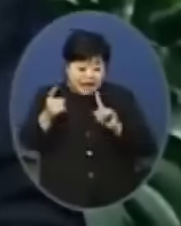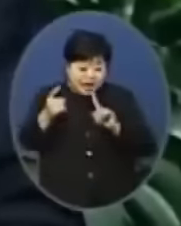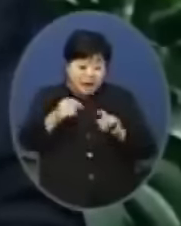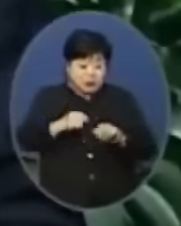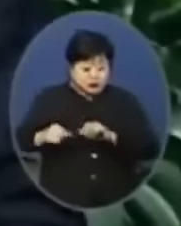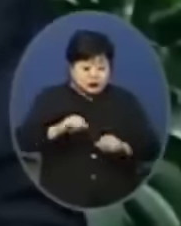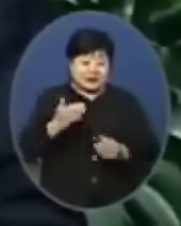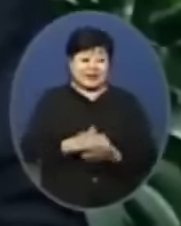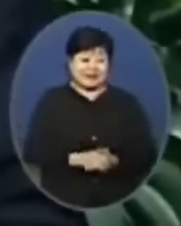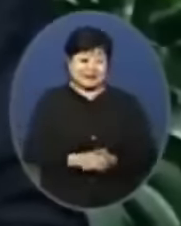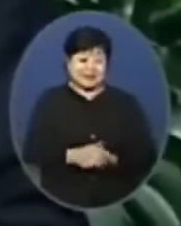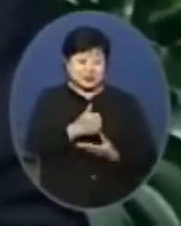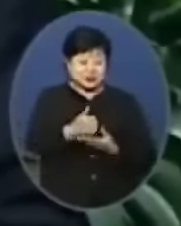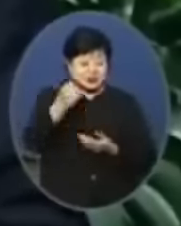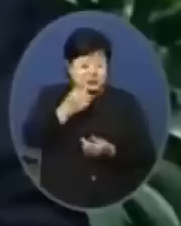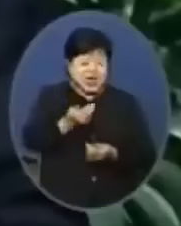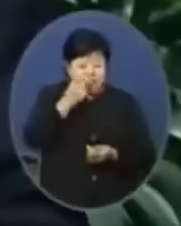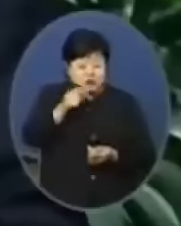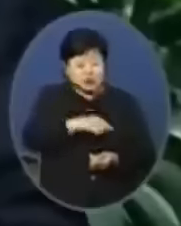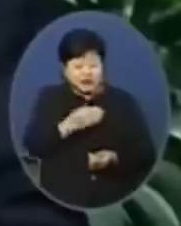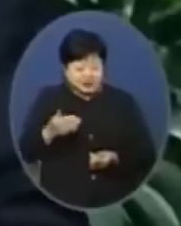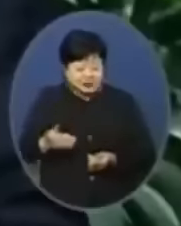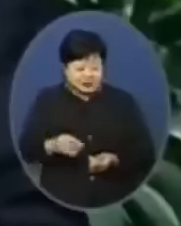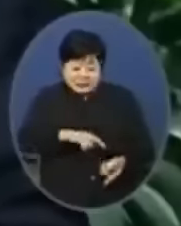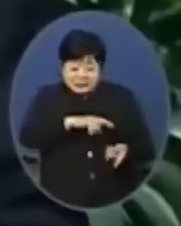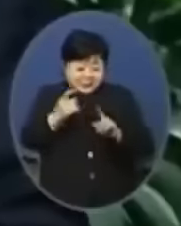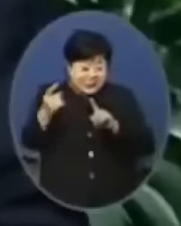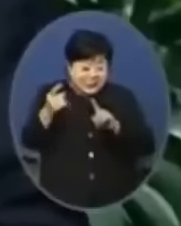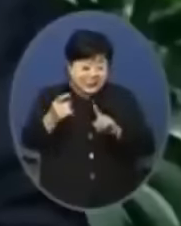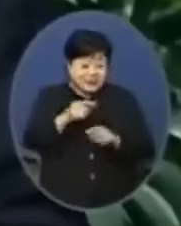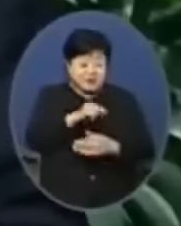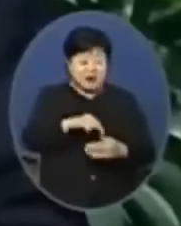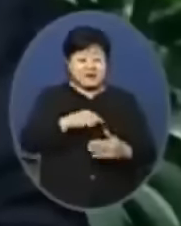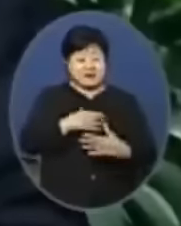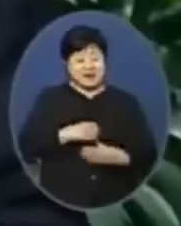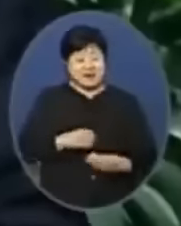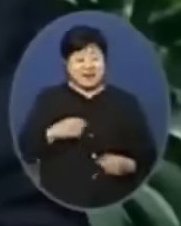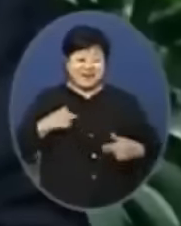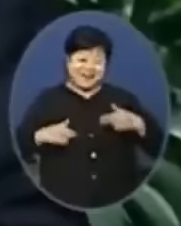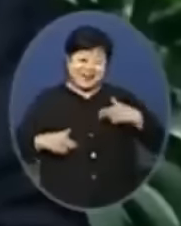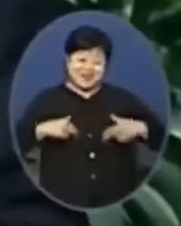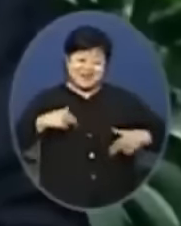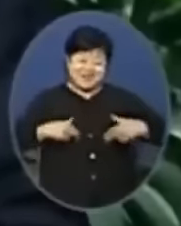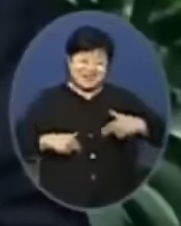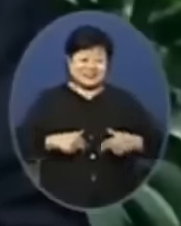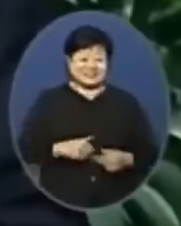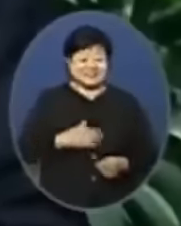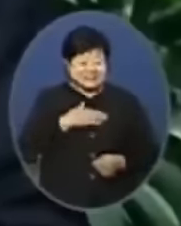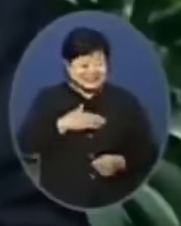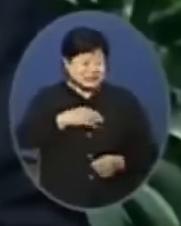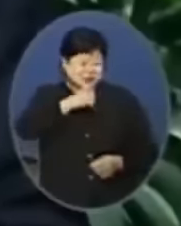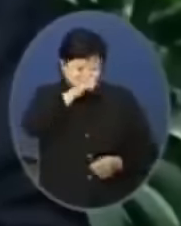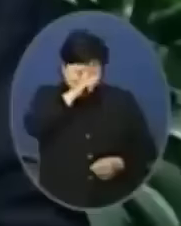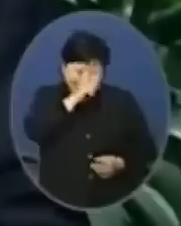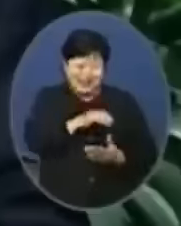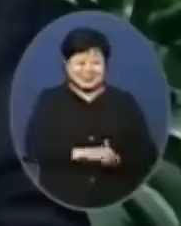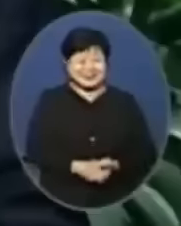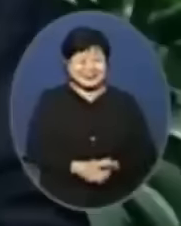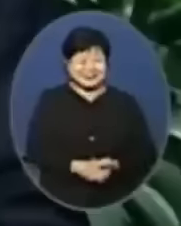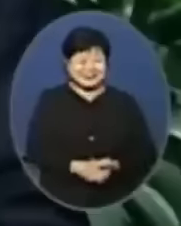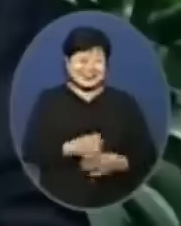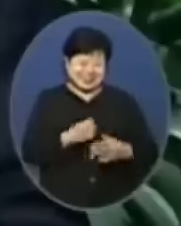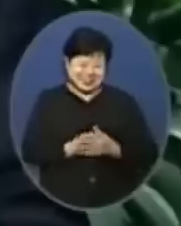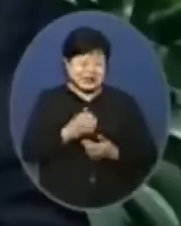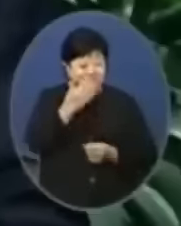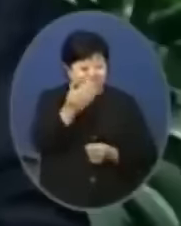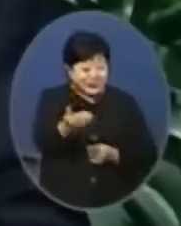일어난다는 것입니다. 주의 생수가 들어와서 살아 일어나면 그렇게 마음이 평안하고 기쁠 수가 없어요. 기분이 좋아요.